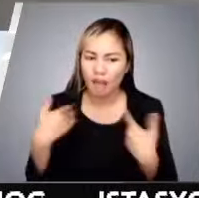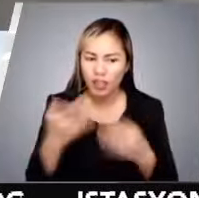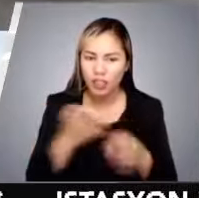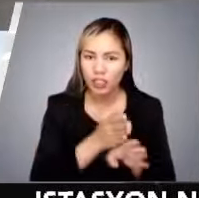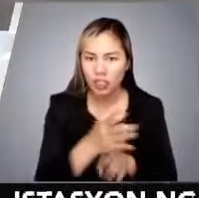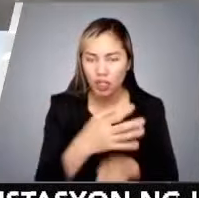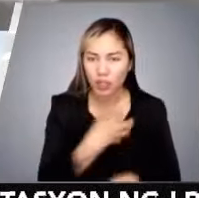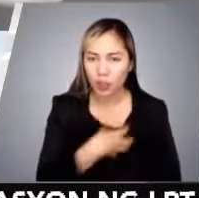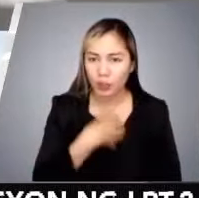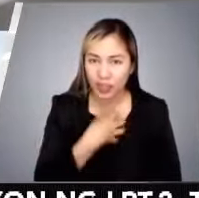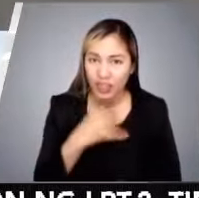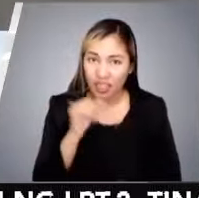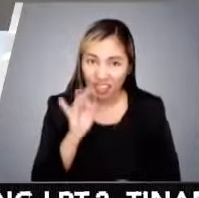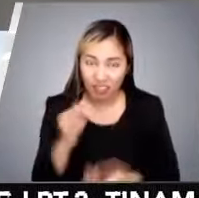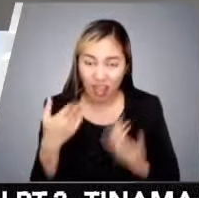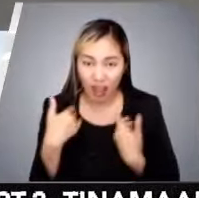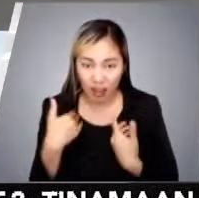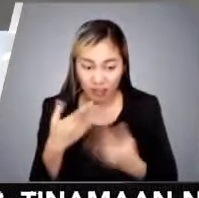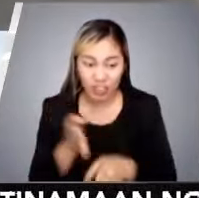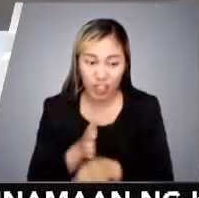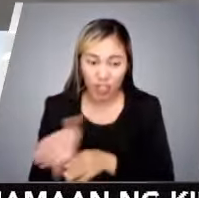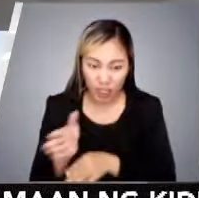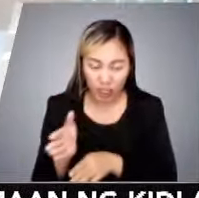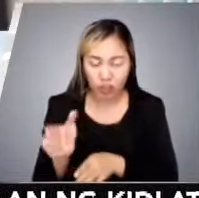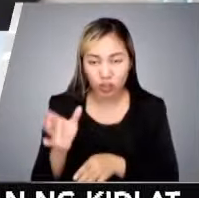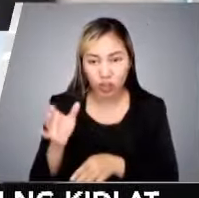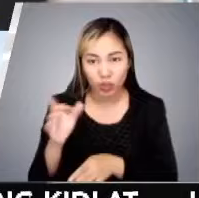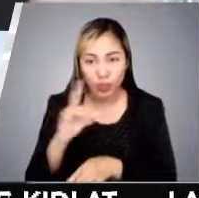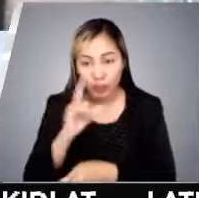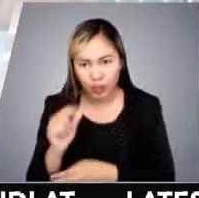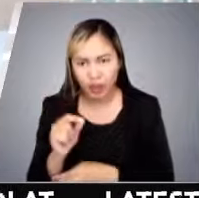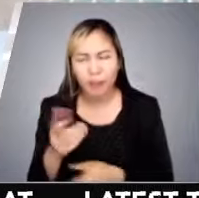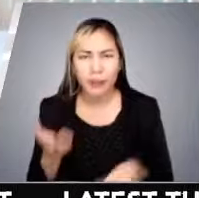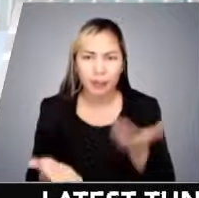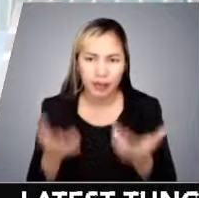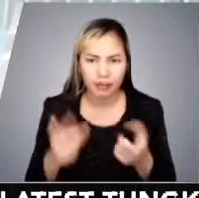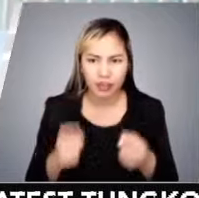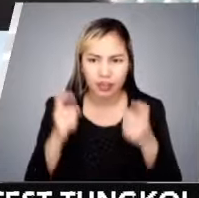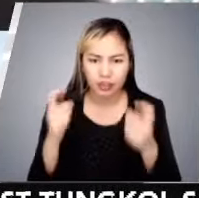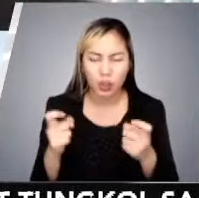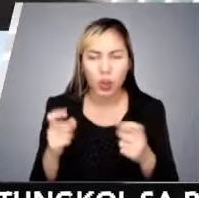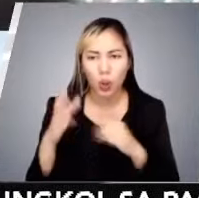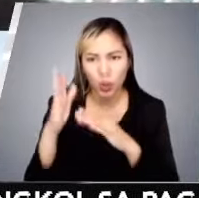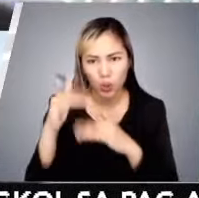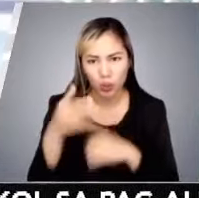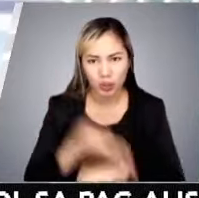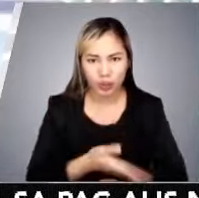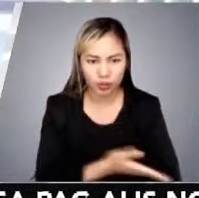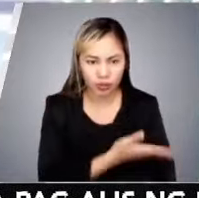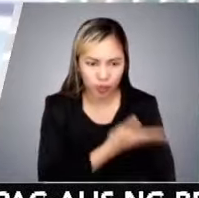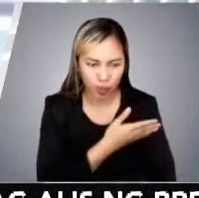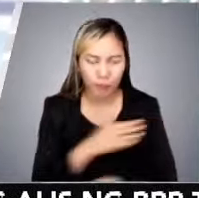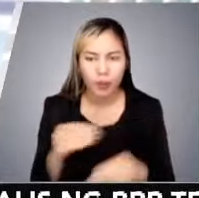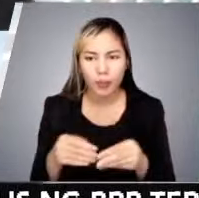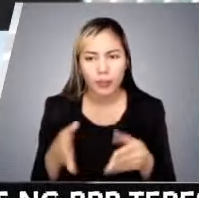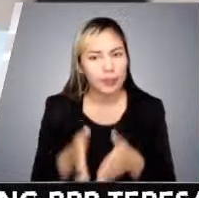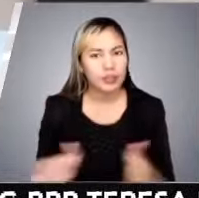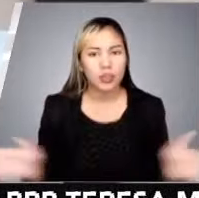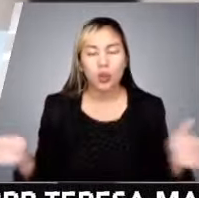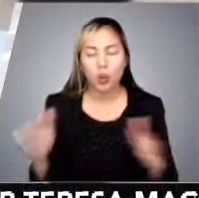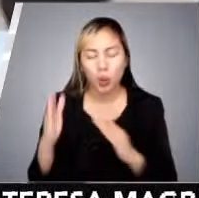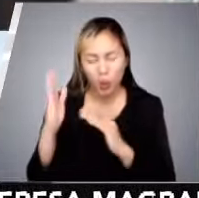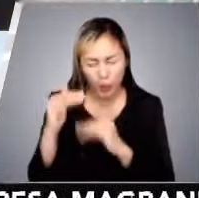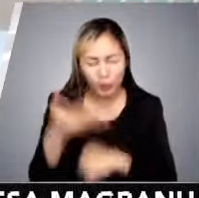concerns. So siguro mas mabilis. Sana mas gumanda yung ano, terminal, mas lumuwag. Sana ano, mas umangat ng kahit kaunti lang.